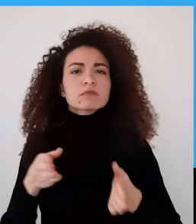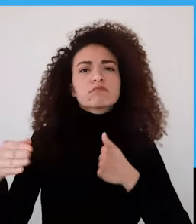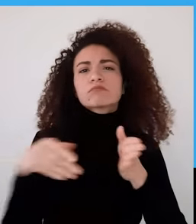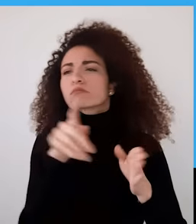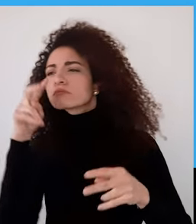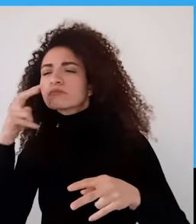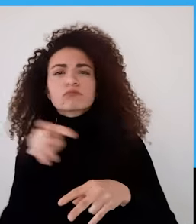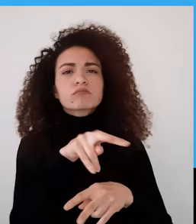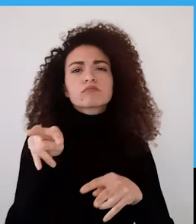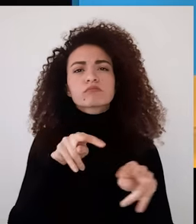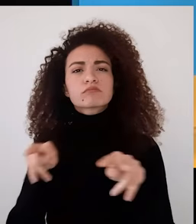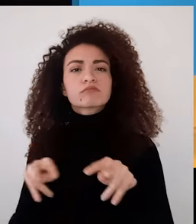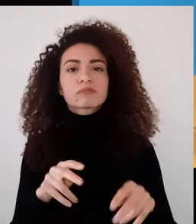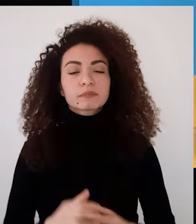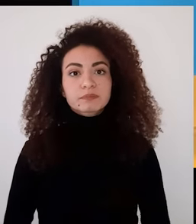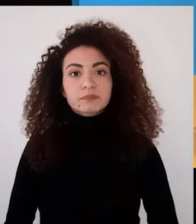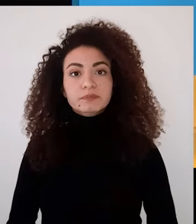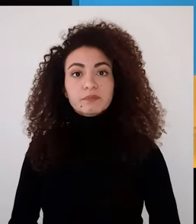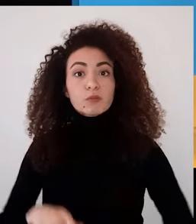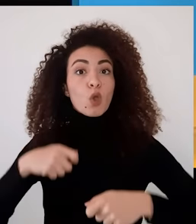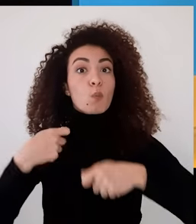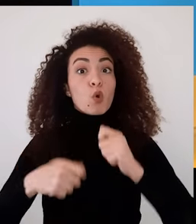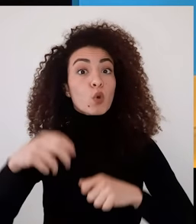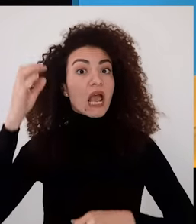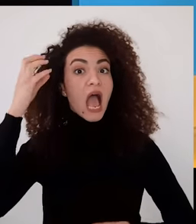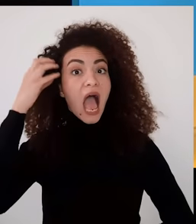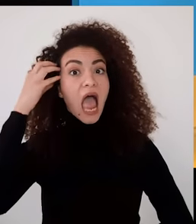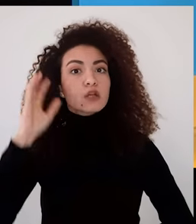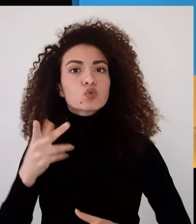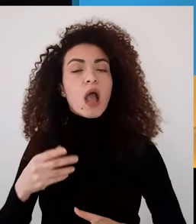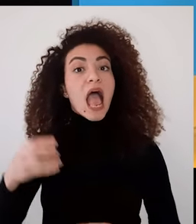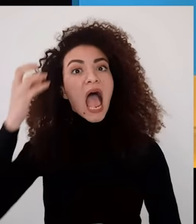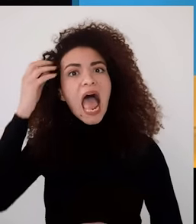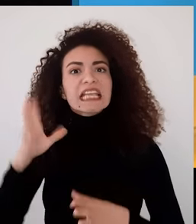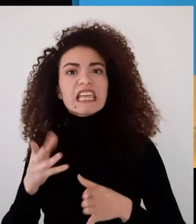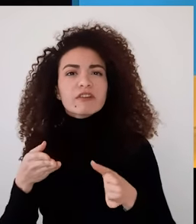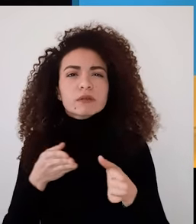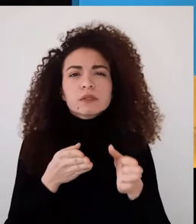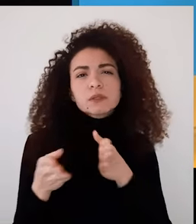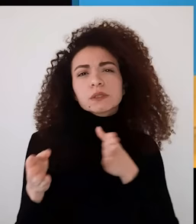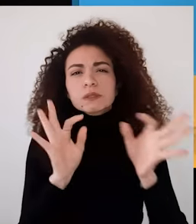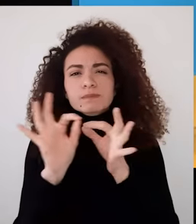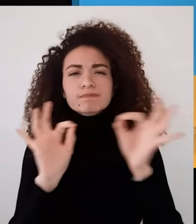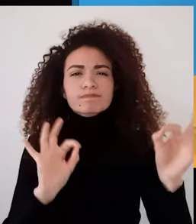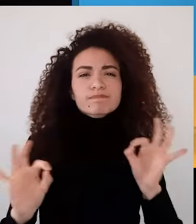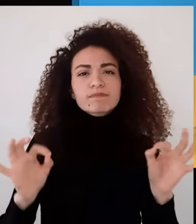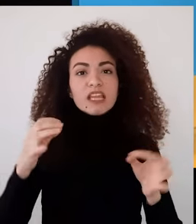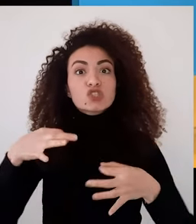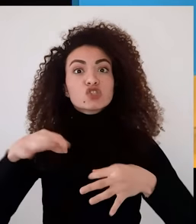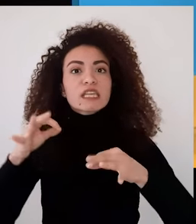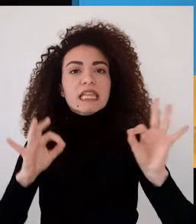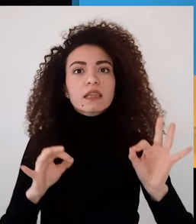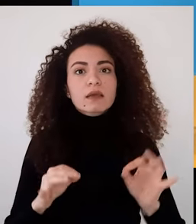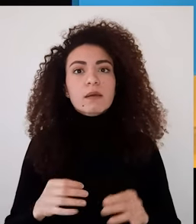ويلاقوا طرق جديدة ومختلفة. المرونة العصبية، وهي قدرة الدماغ البشري على تطوير شبكات عصبية